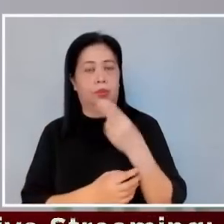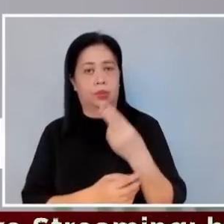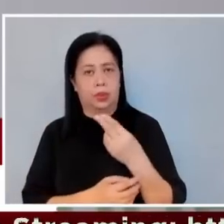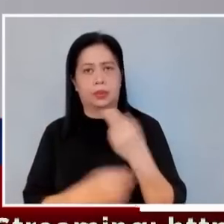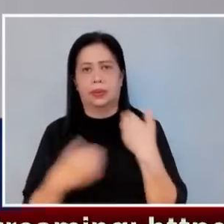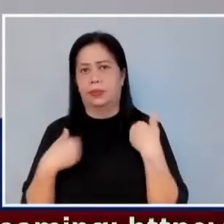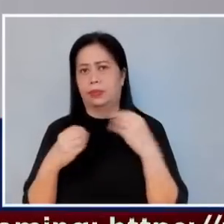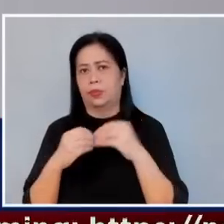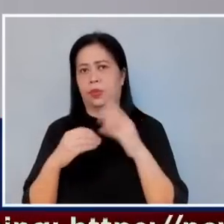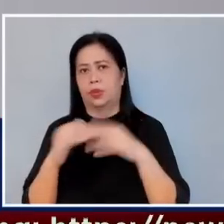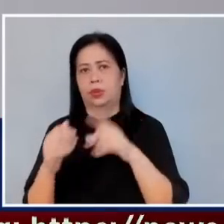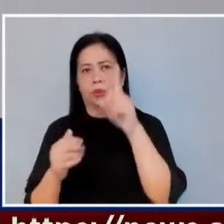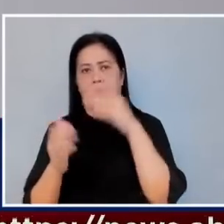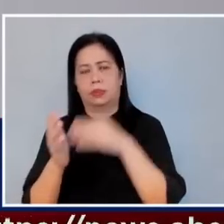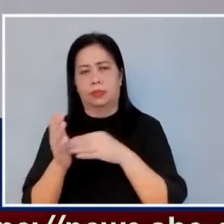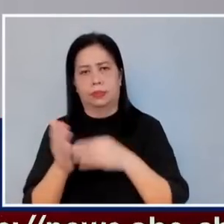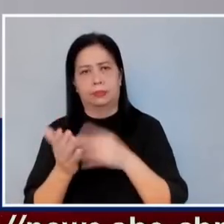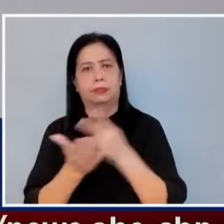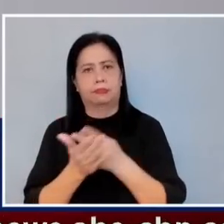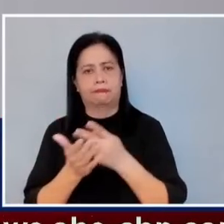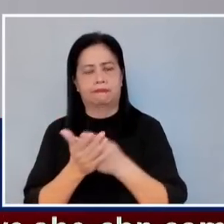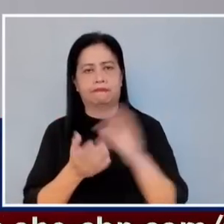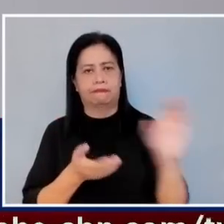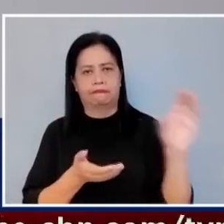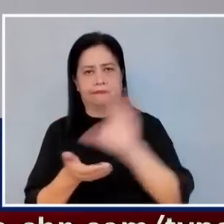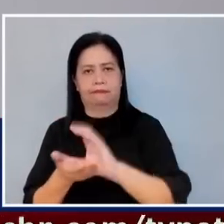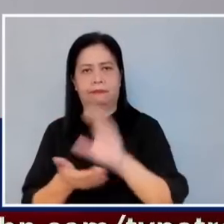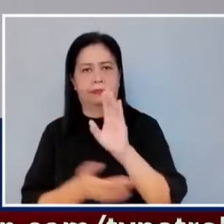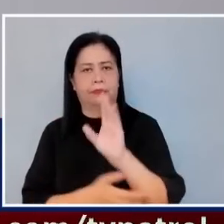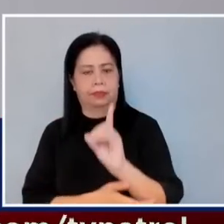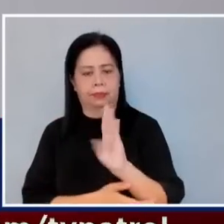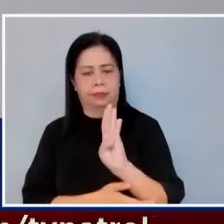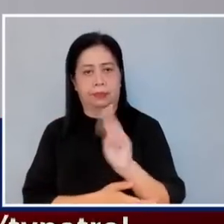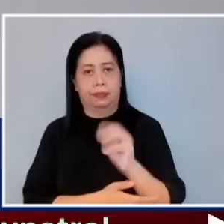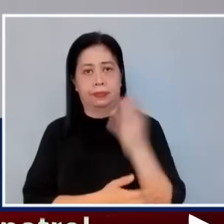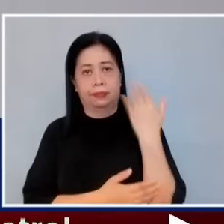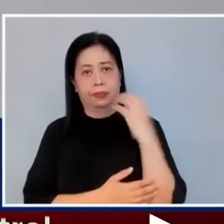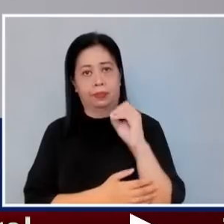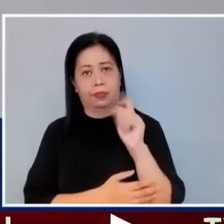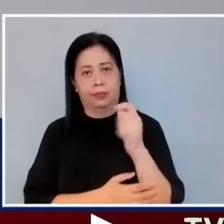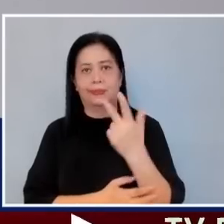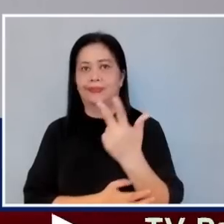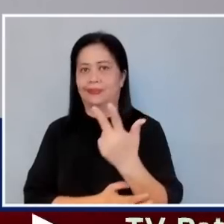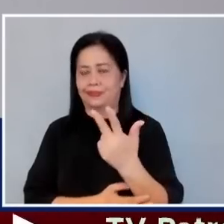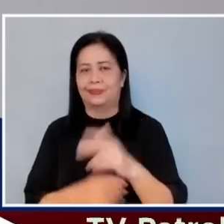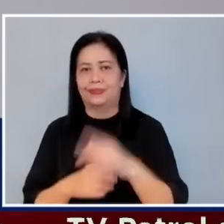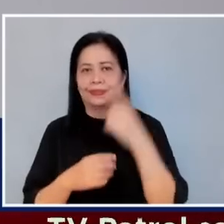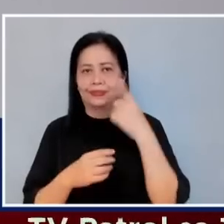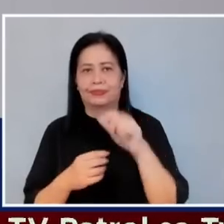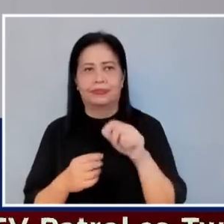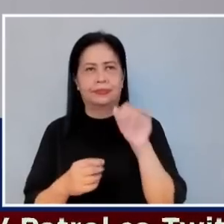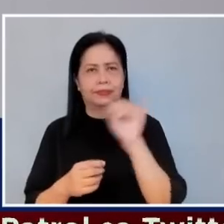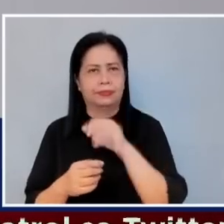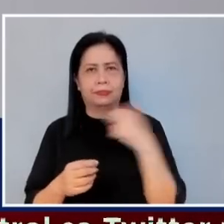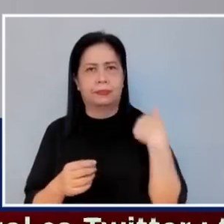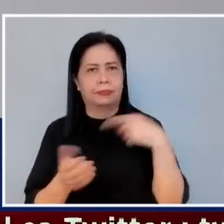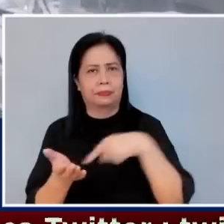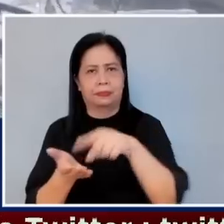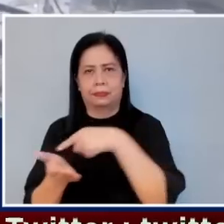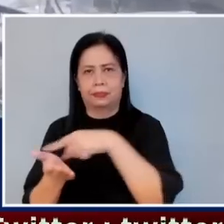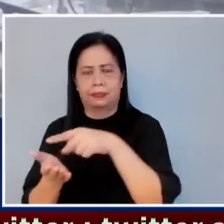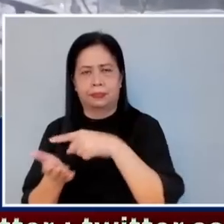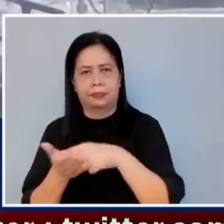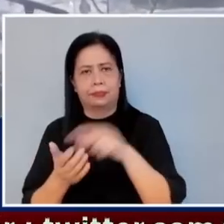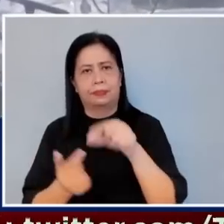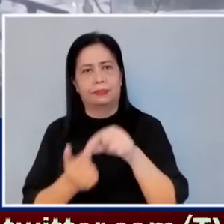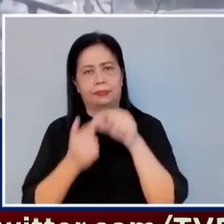mahigit 1 bilyong piso ang inilabas ng DBM nitong October 3 para sa hindi pa nababayaran na